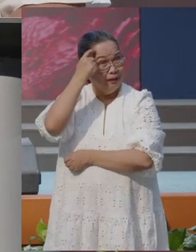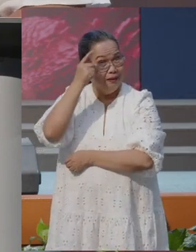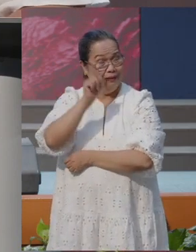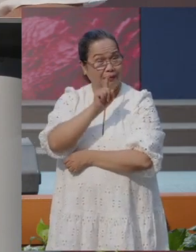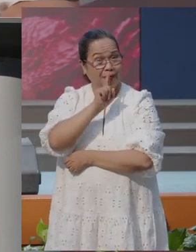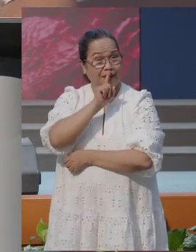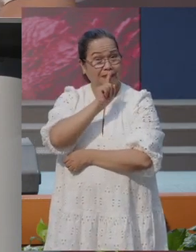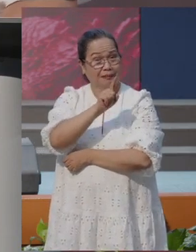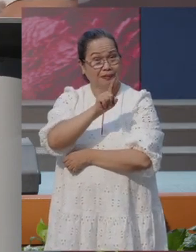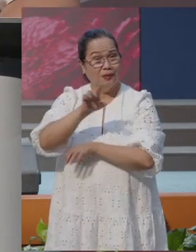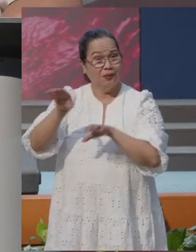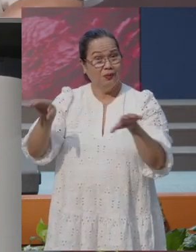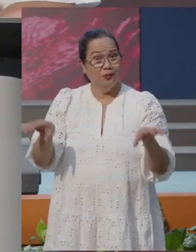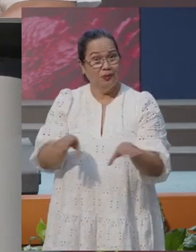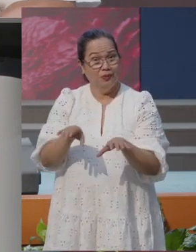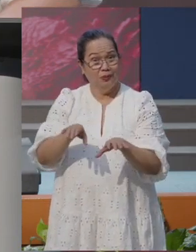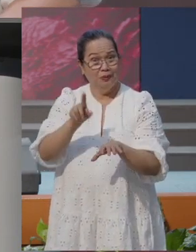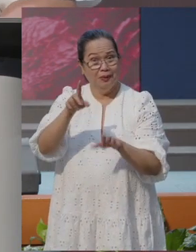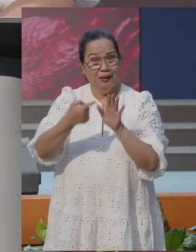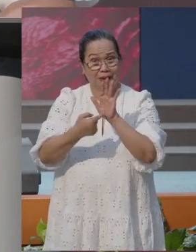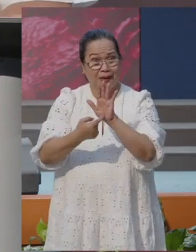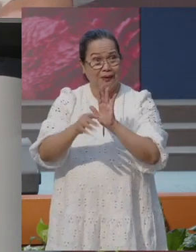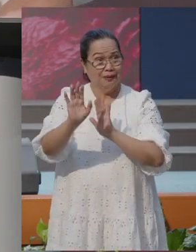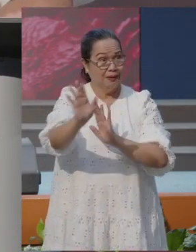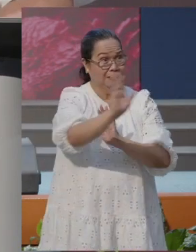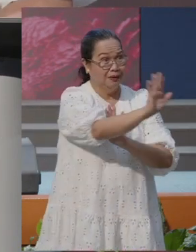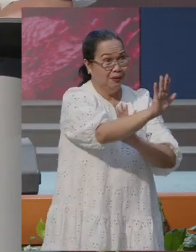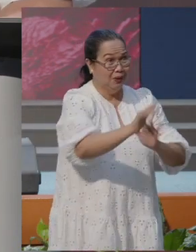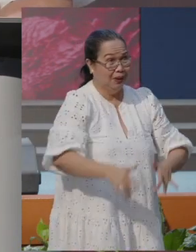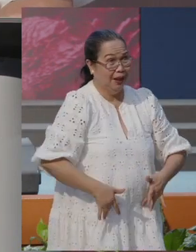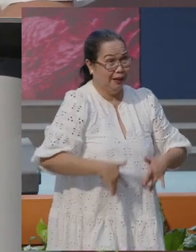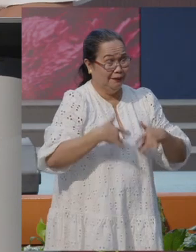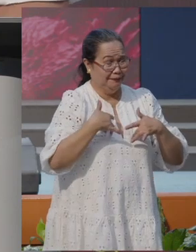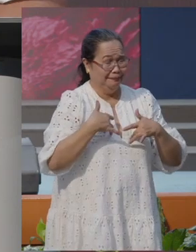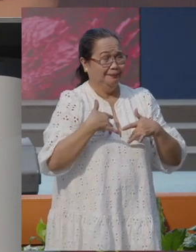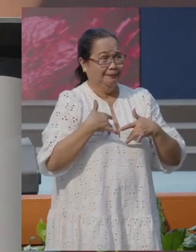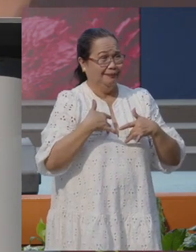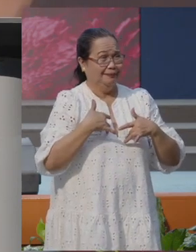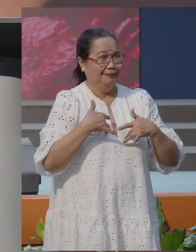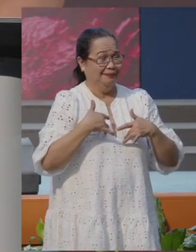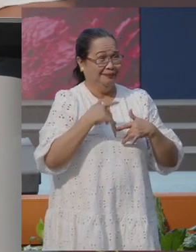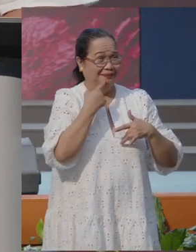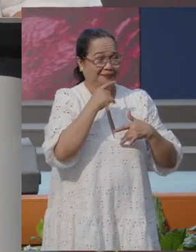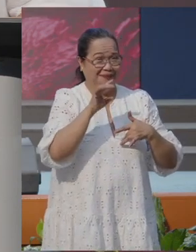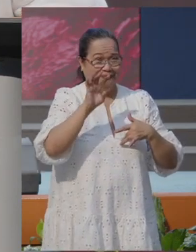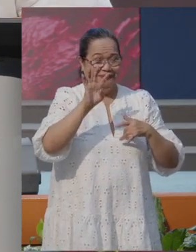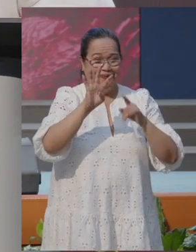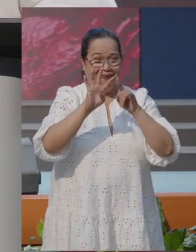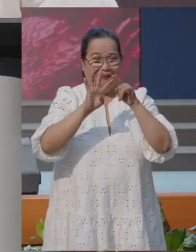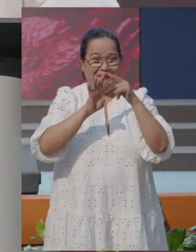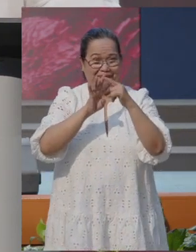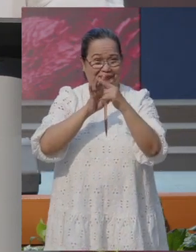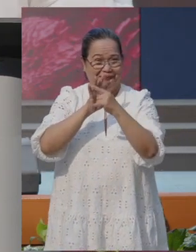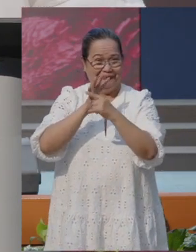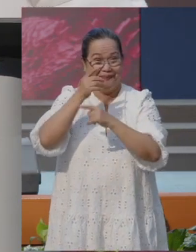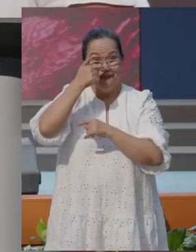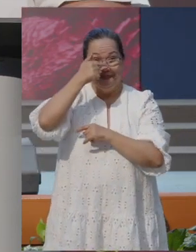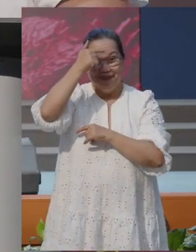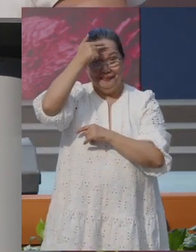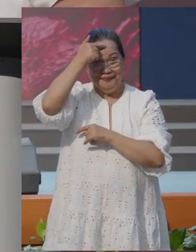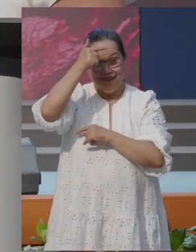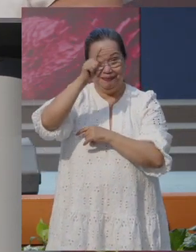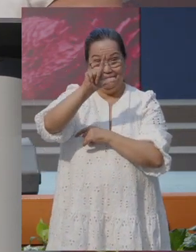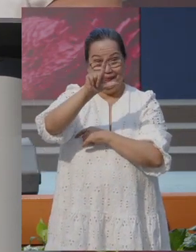kundi isang pagkilos na nakikita sa konkretong buhay. Merong 4 na salita sa pag-ibig sa wikang Griego.